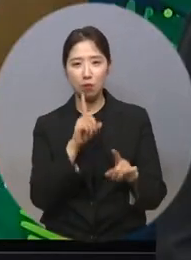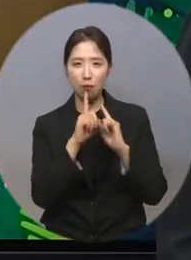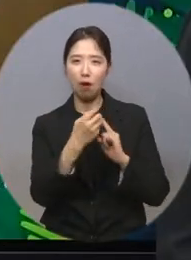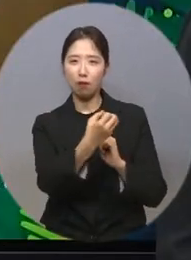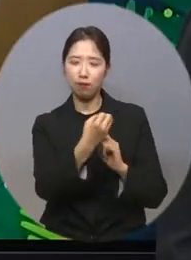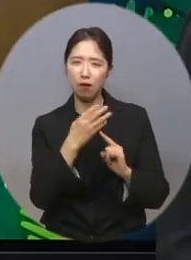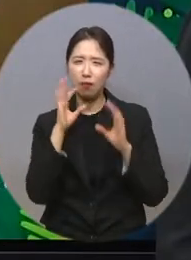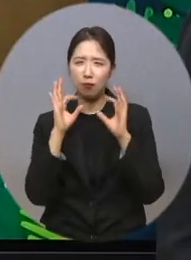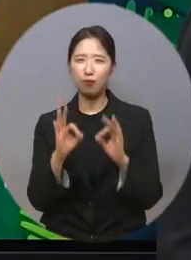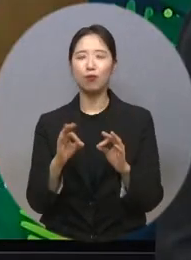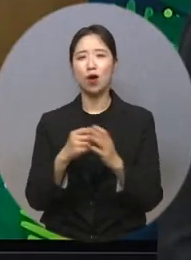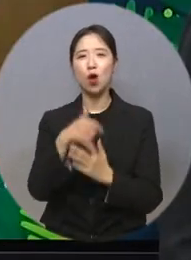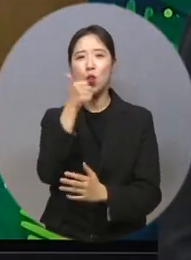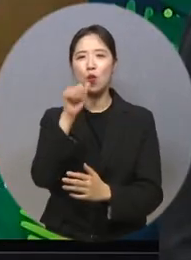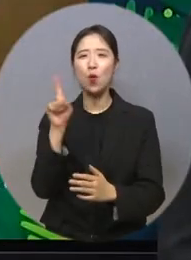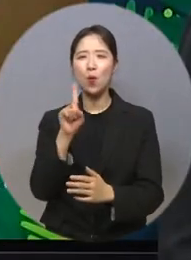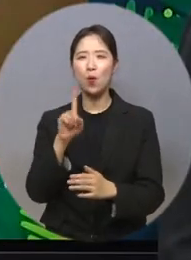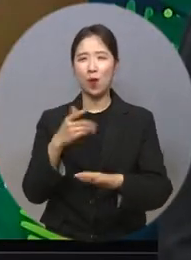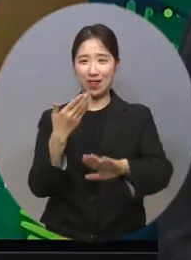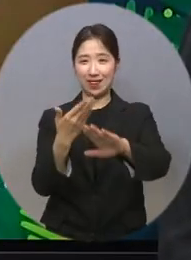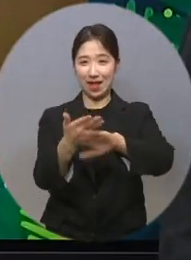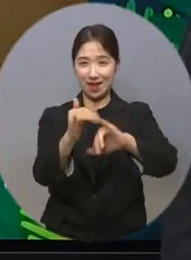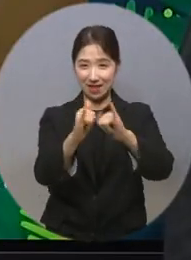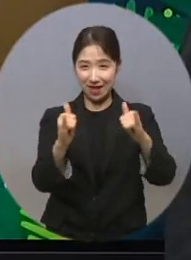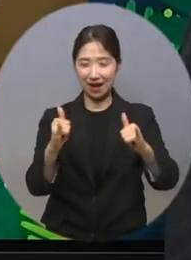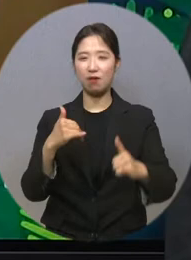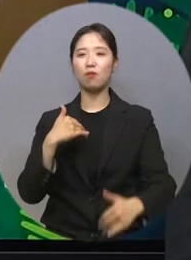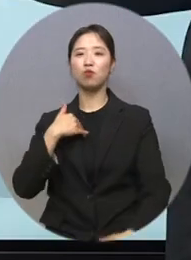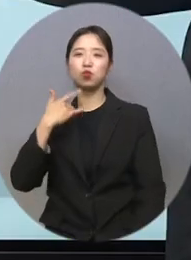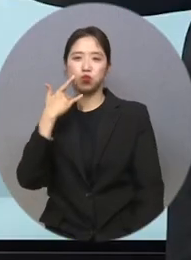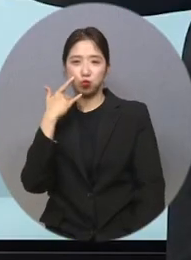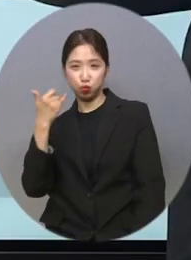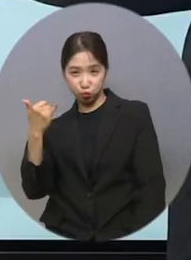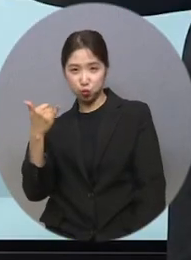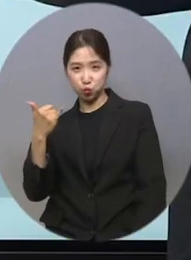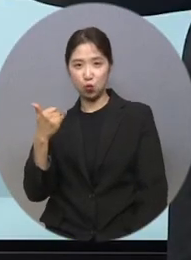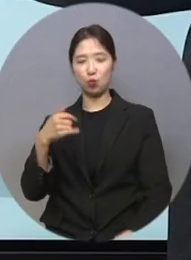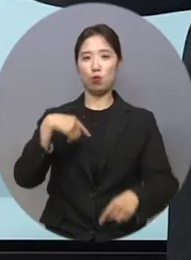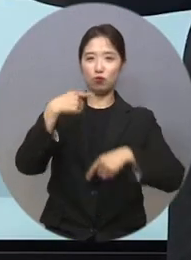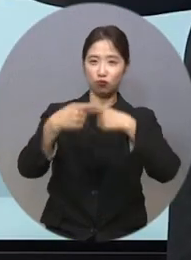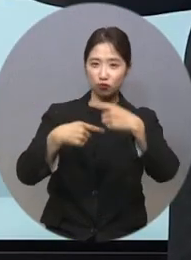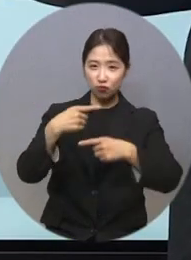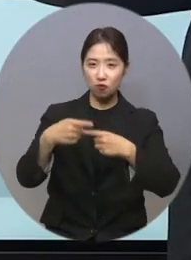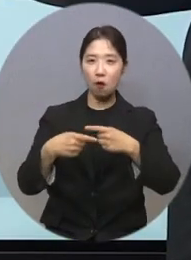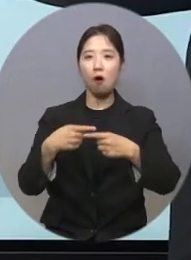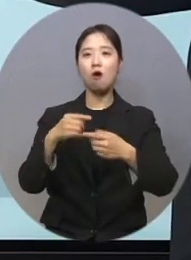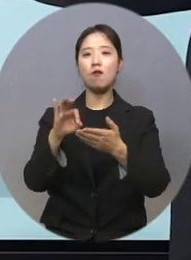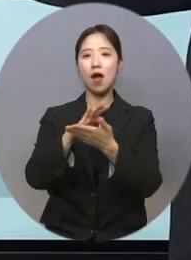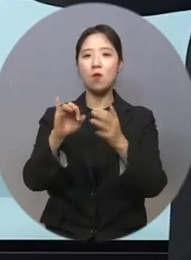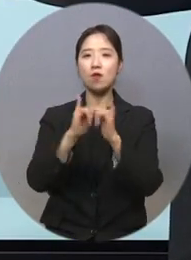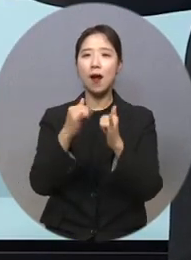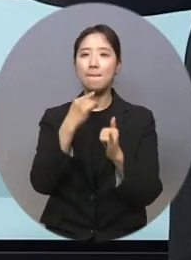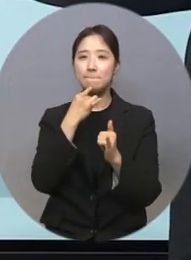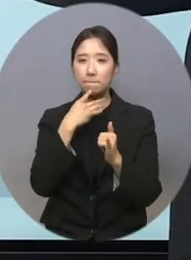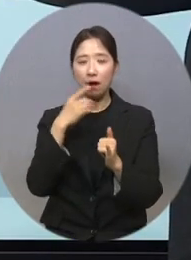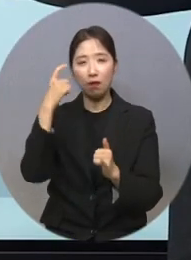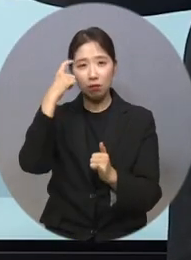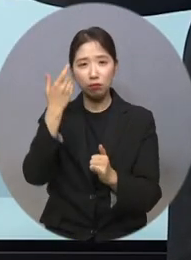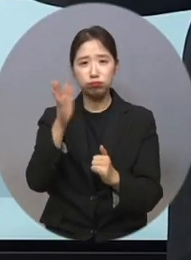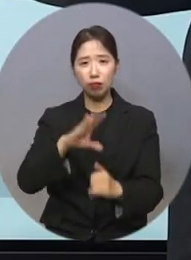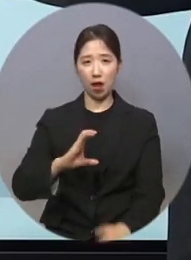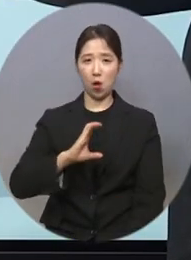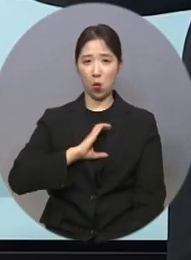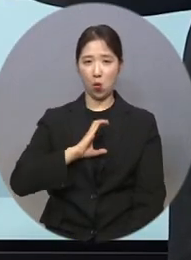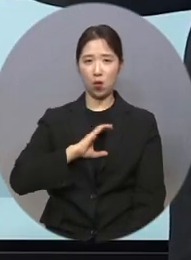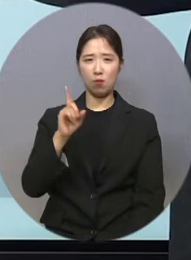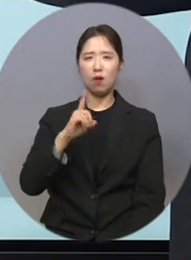통역이라 그러면 보통 다른 사람과 부모님 또 수어를 쓰는 분과의 사이의 일이라고 생각하지만 우리 코다 입장에서